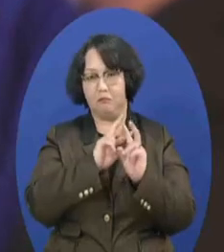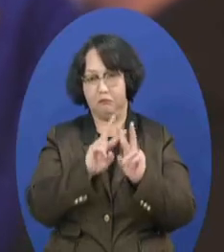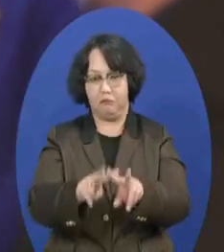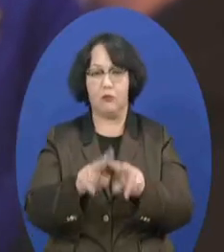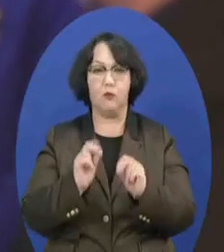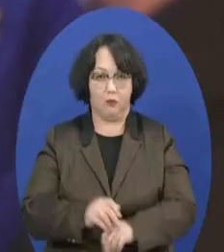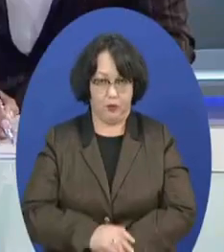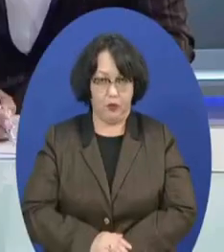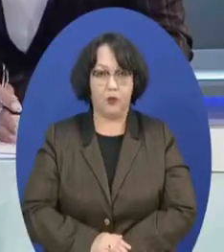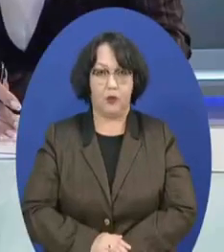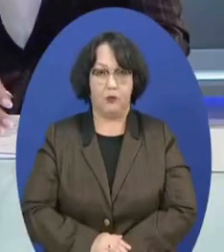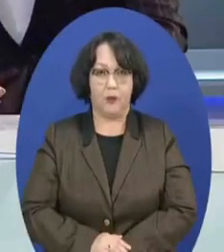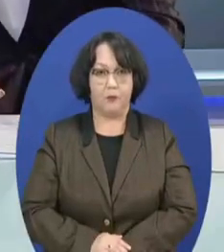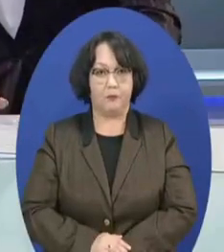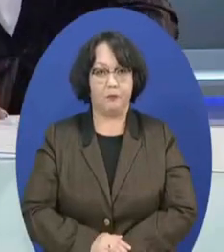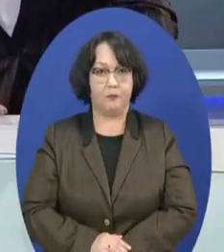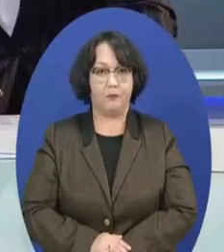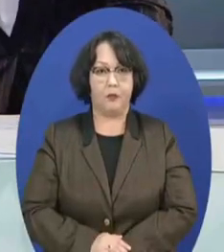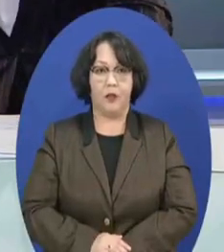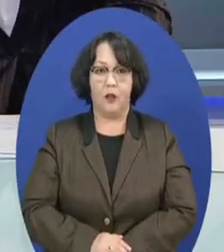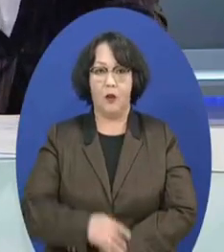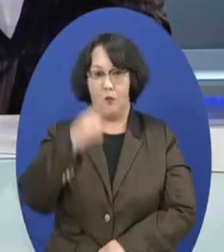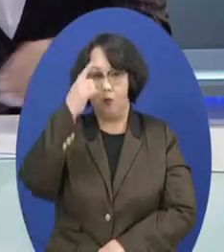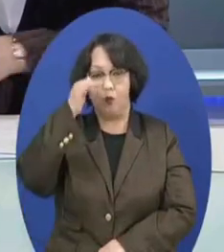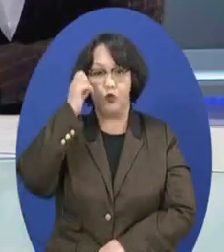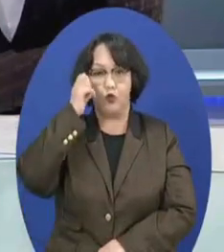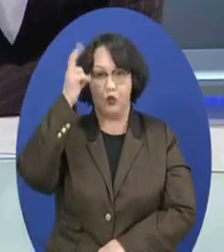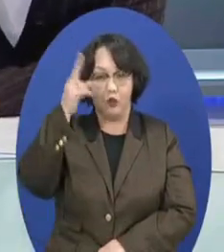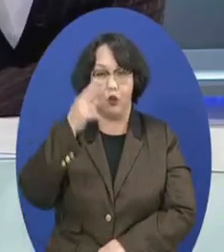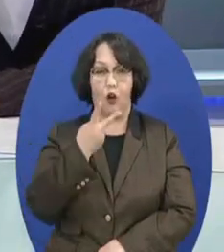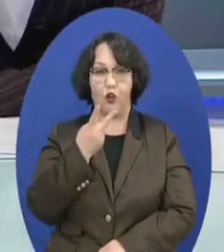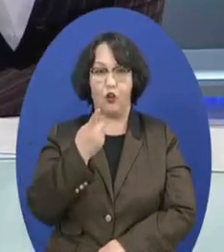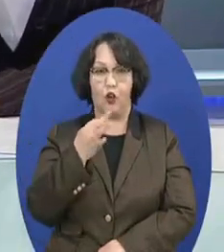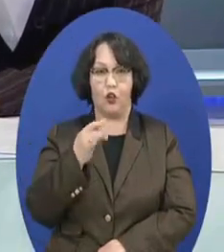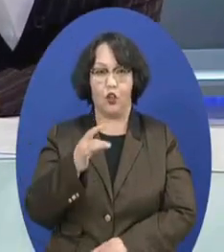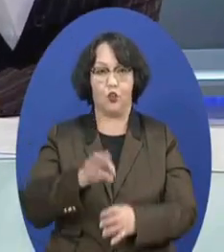Монгол Улсын ерөнхийлөгчийн 2021 оны ээлжид сонгуул